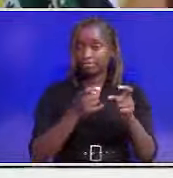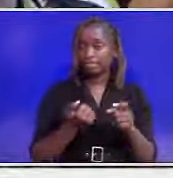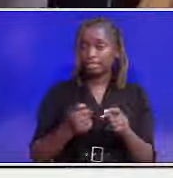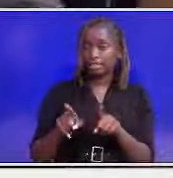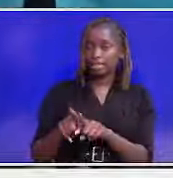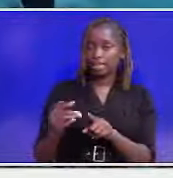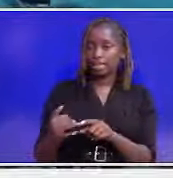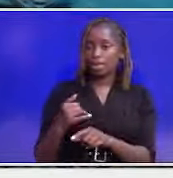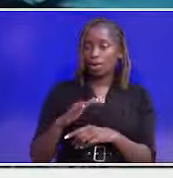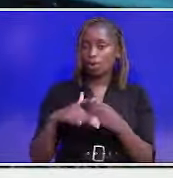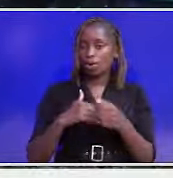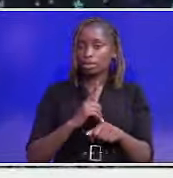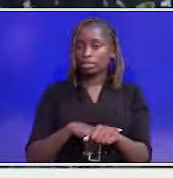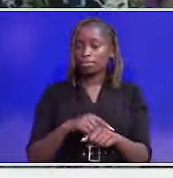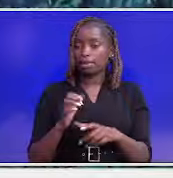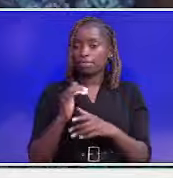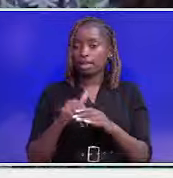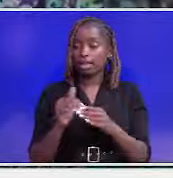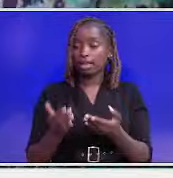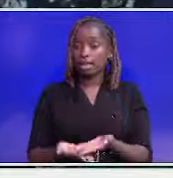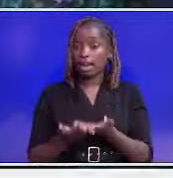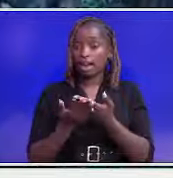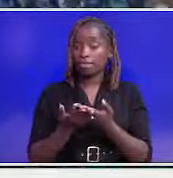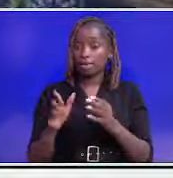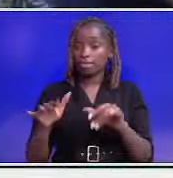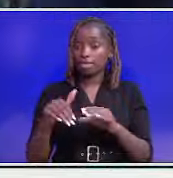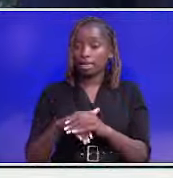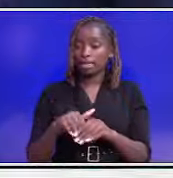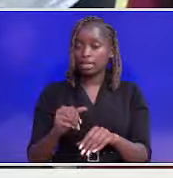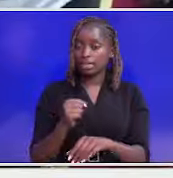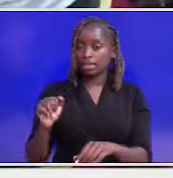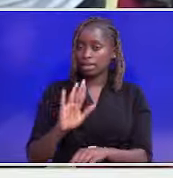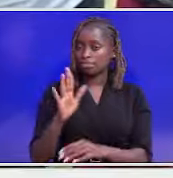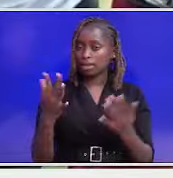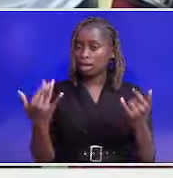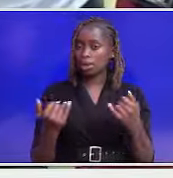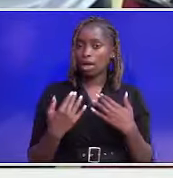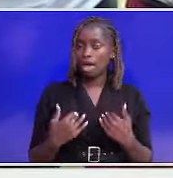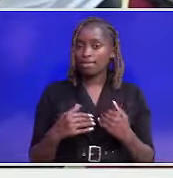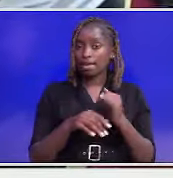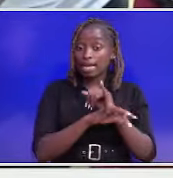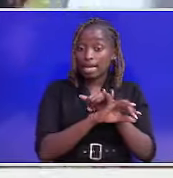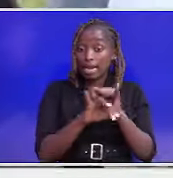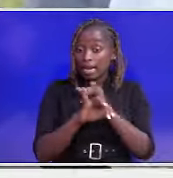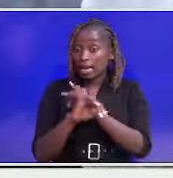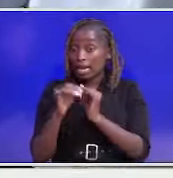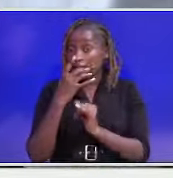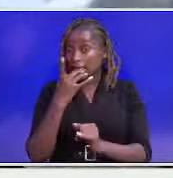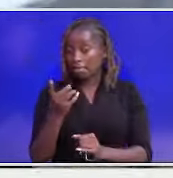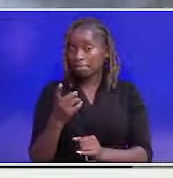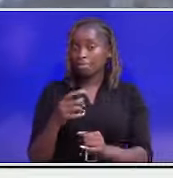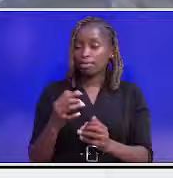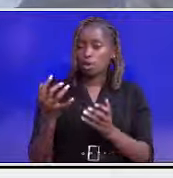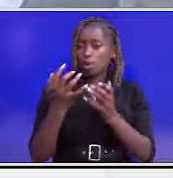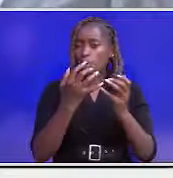cha uponyaji atakuwa msaada wake, alikuwa mtoni kando yake, sasa anamsafisha. Anapelekwa